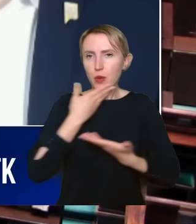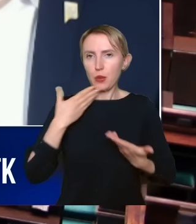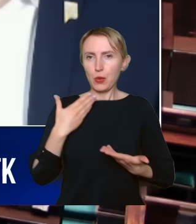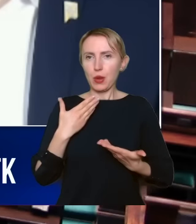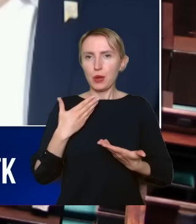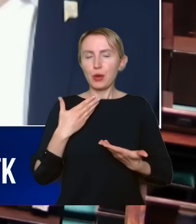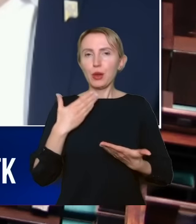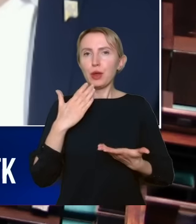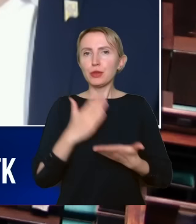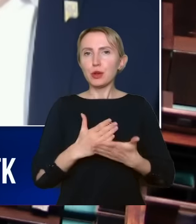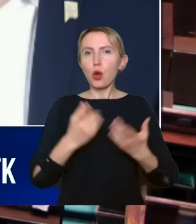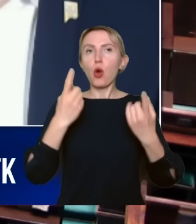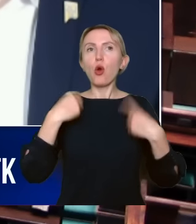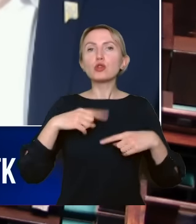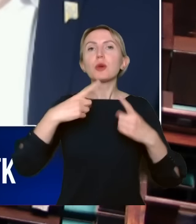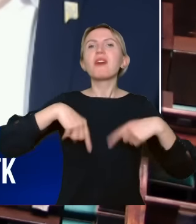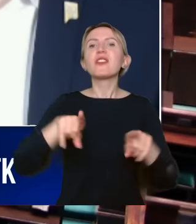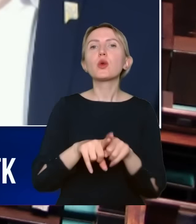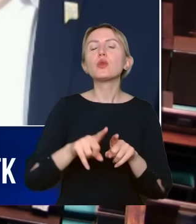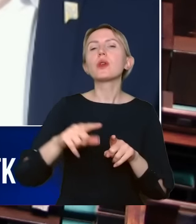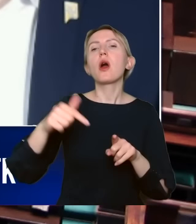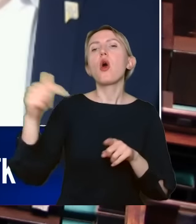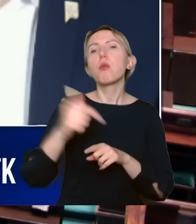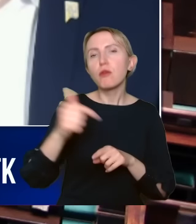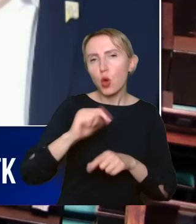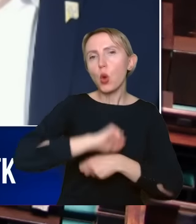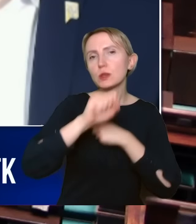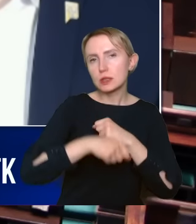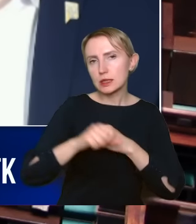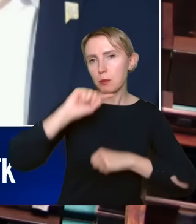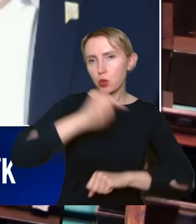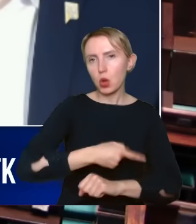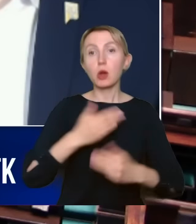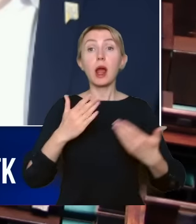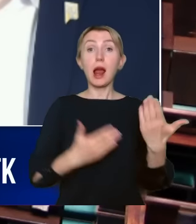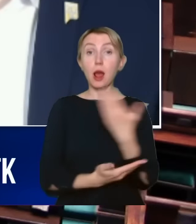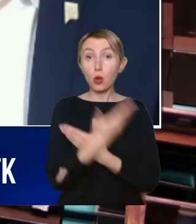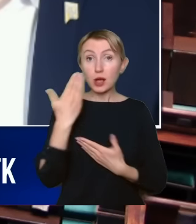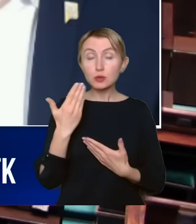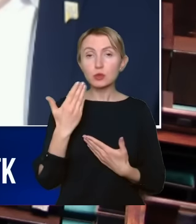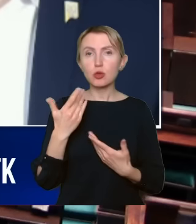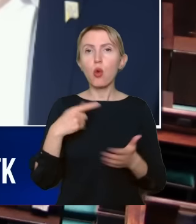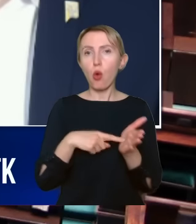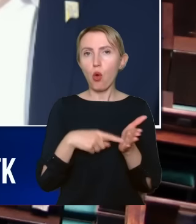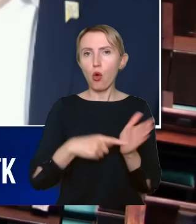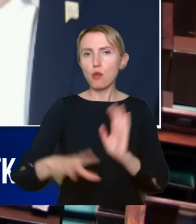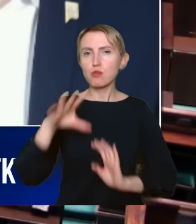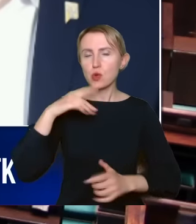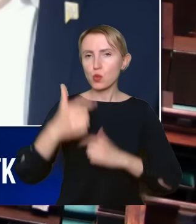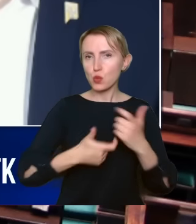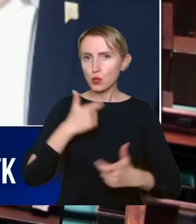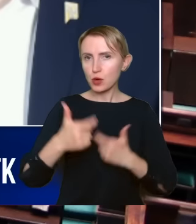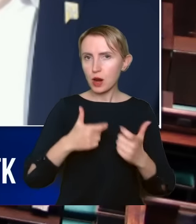jest osoba, która pełni obowiązki tego prokuratora, ale okazuje się, że ten manewr, który zastosował